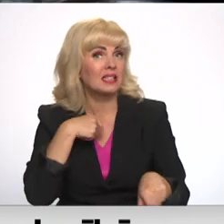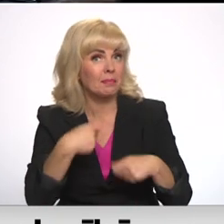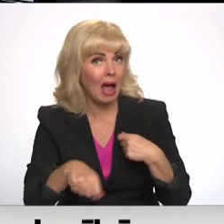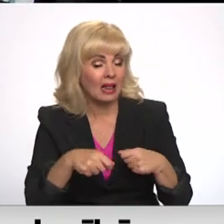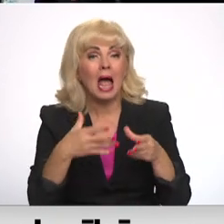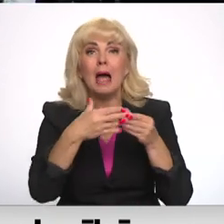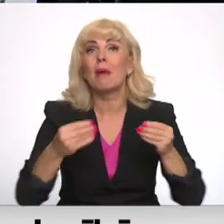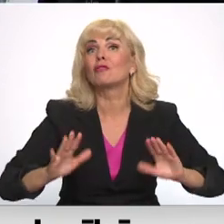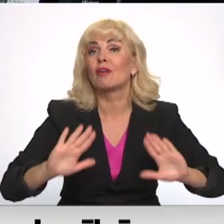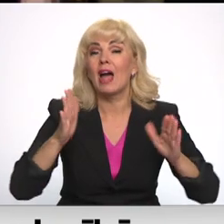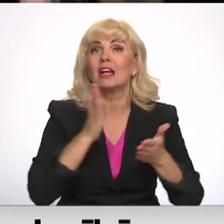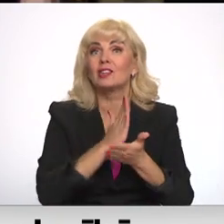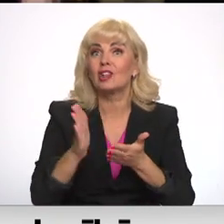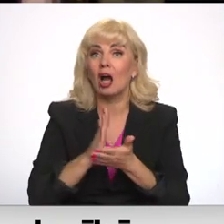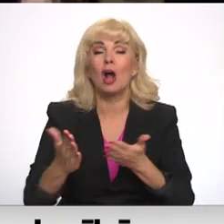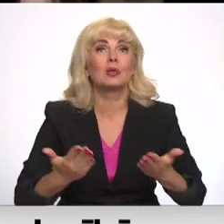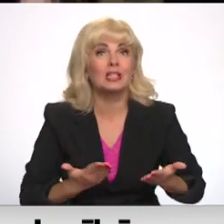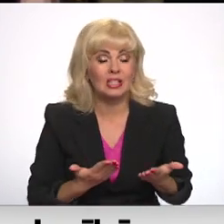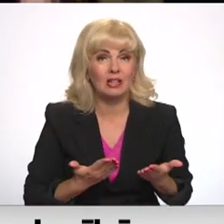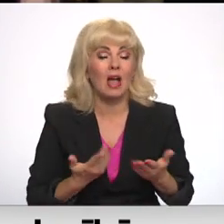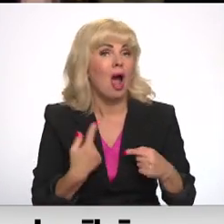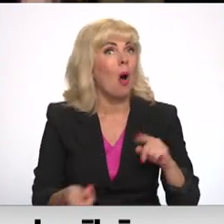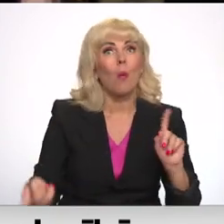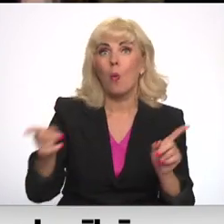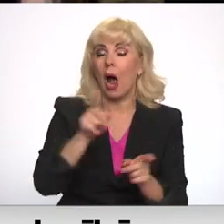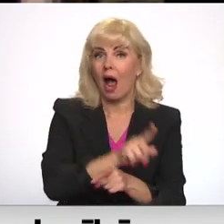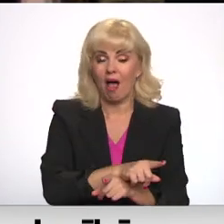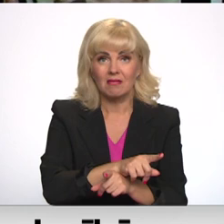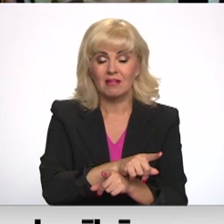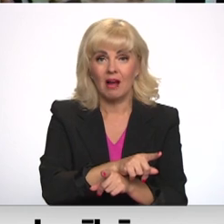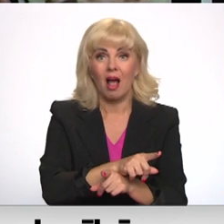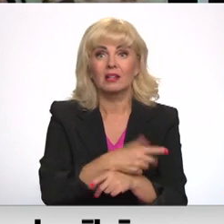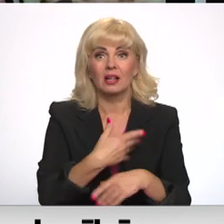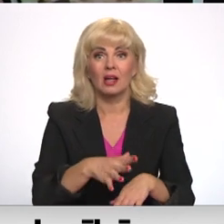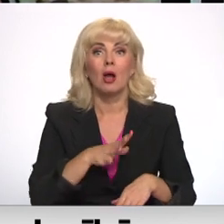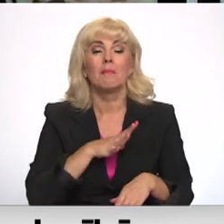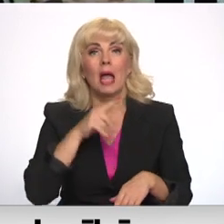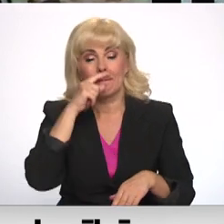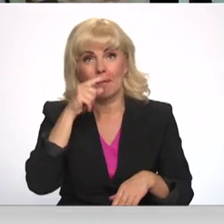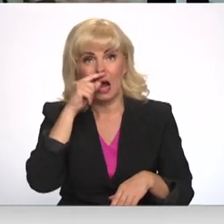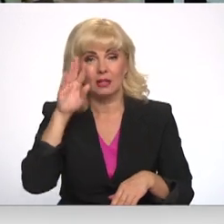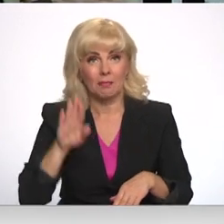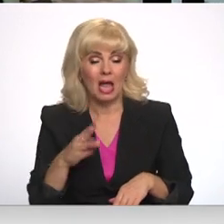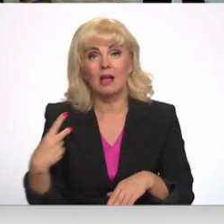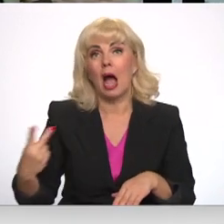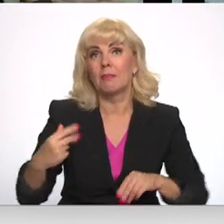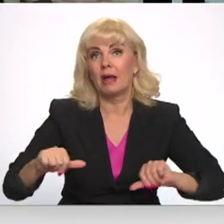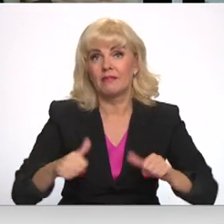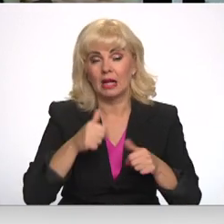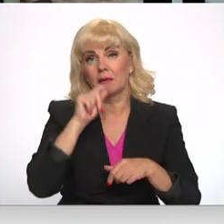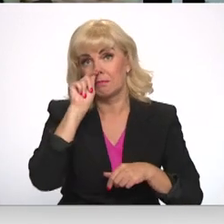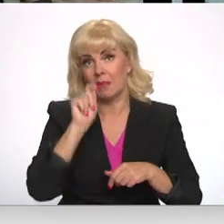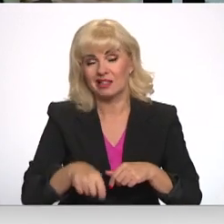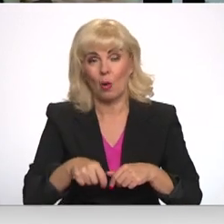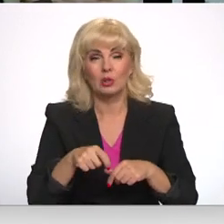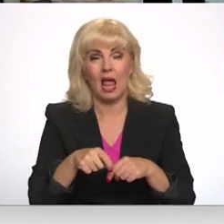pavasarī veiksmīgi sakārtotā dzīve sagriezās kājām gaisā. Tas bija marta mēnesī, kad mēs abi divi vienlaicīgi pazaudējām